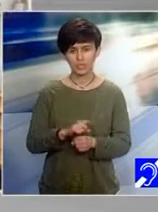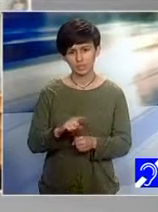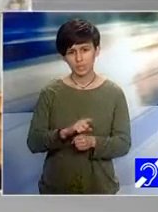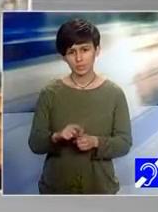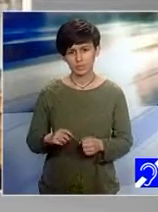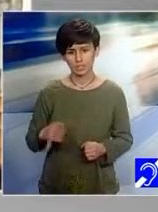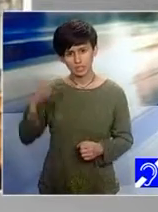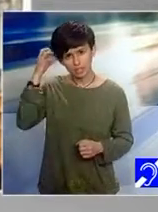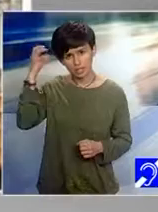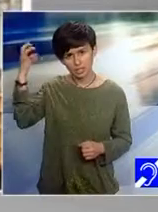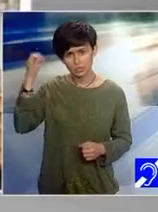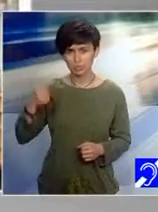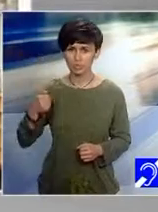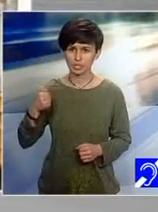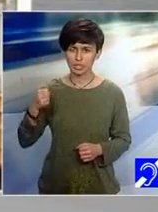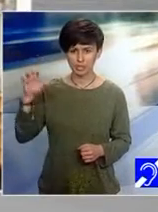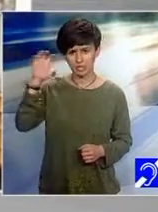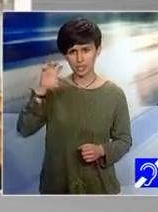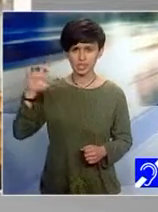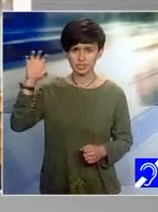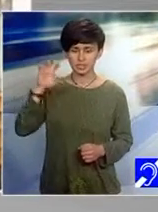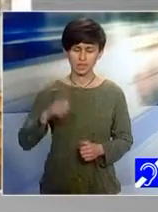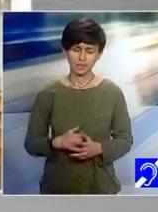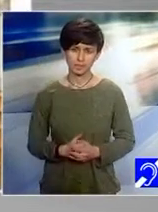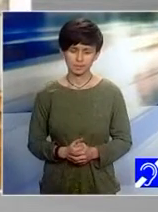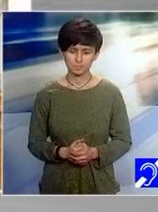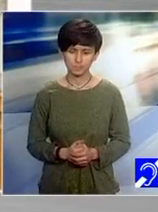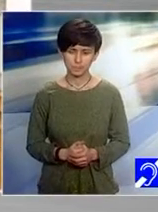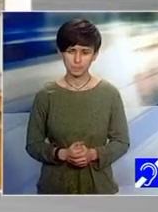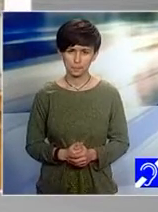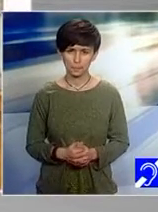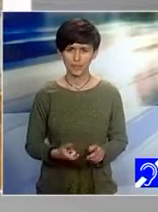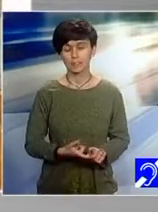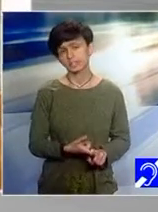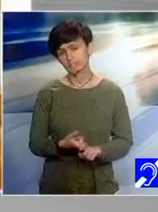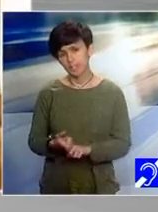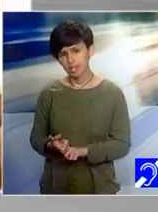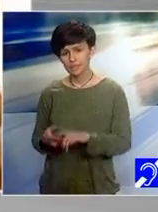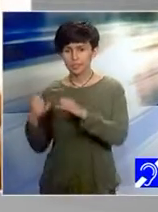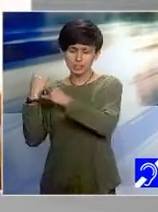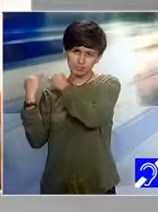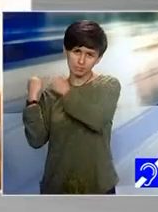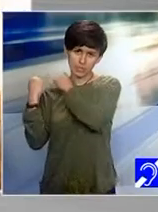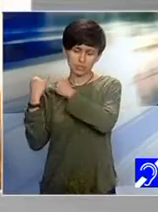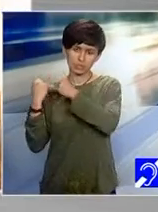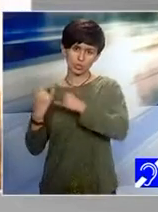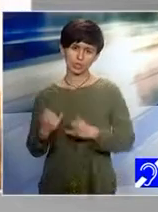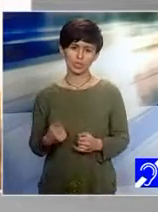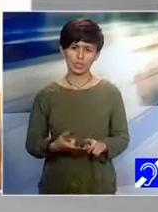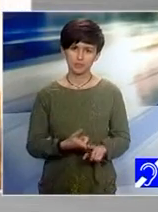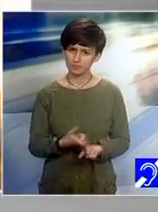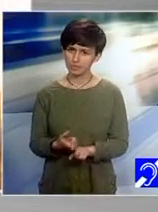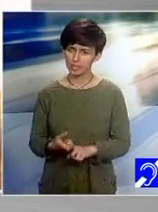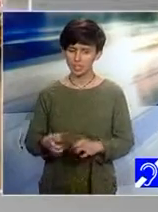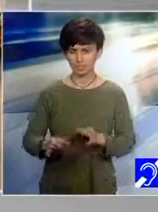culturii armene transilvane legate de istoria noastră, de